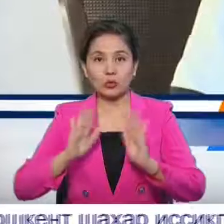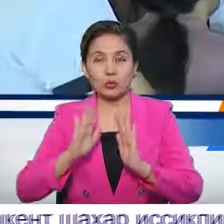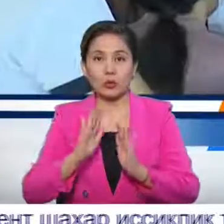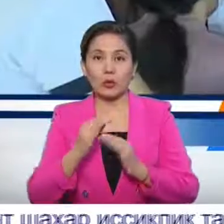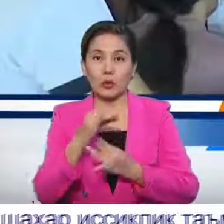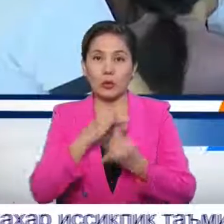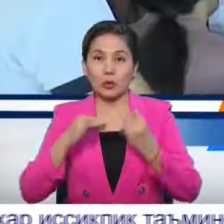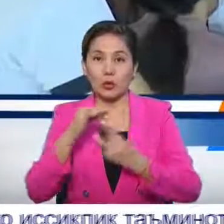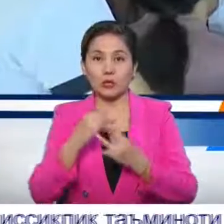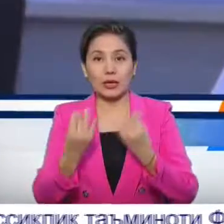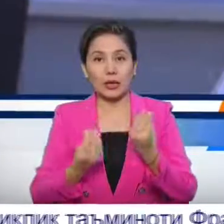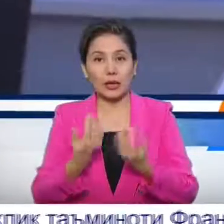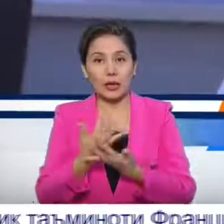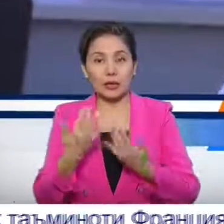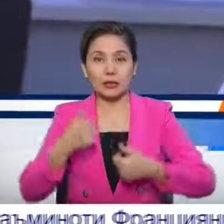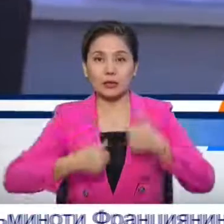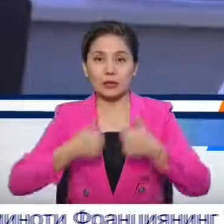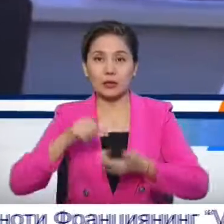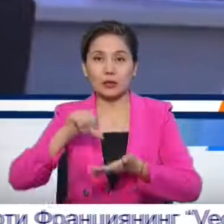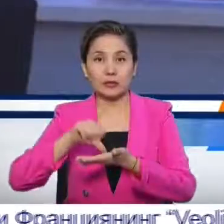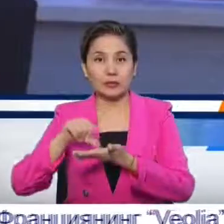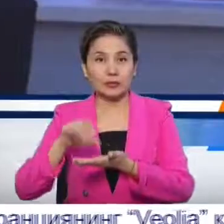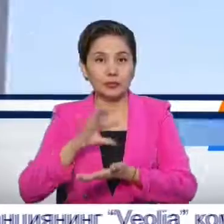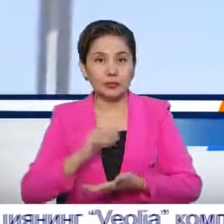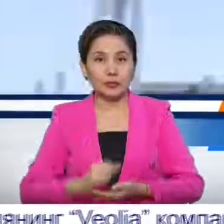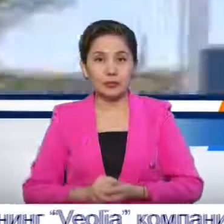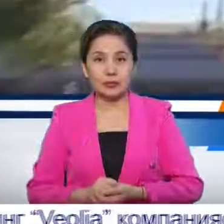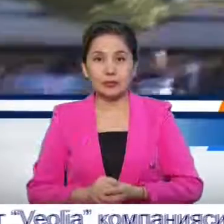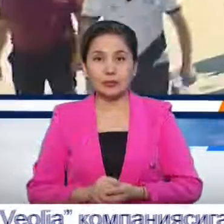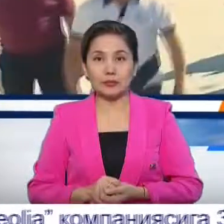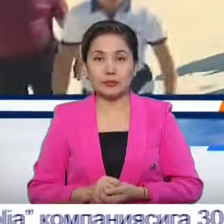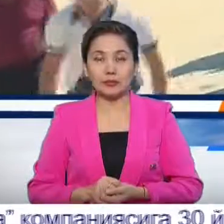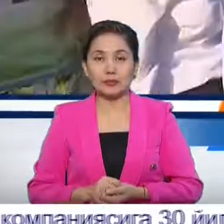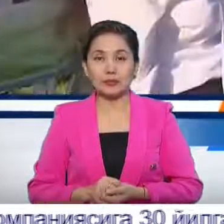munozara intellektual o'yinlari hamda insholar tanlovlari o'tkazildi.